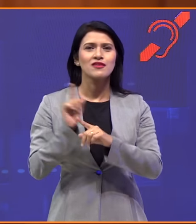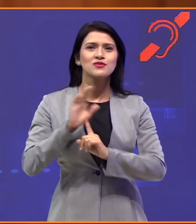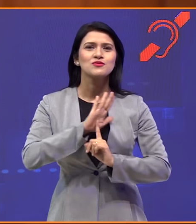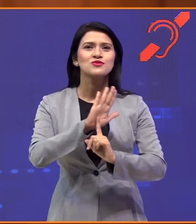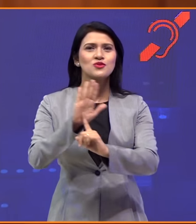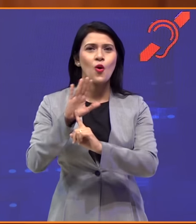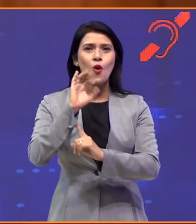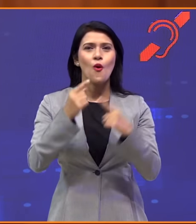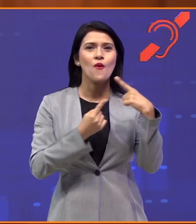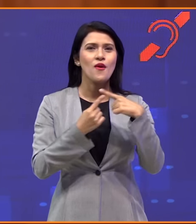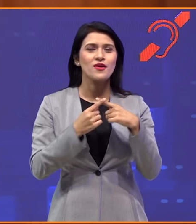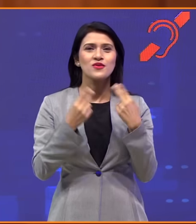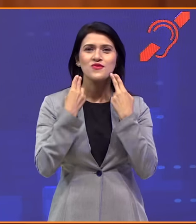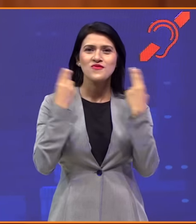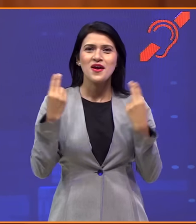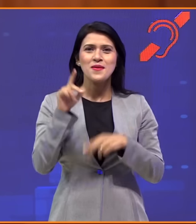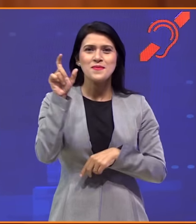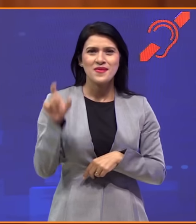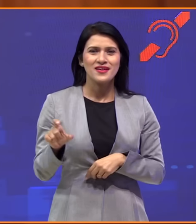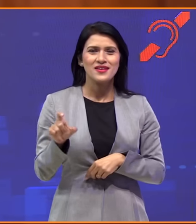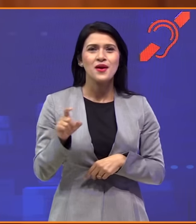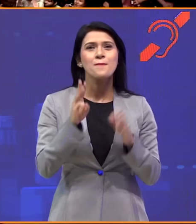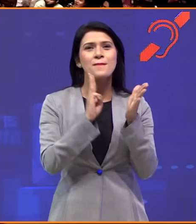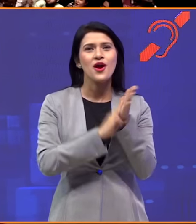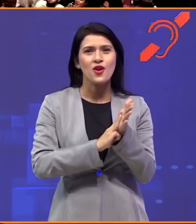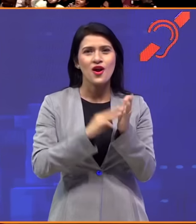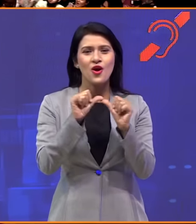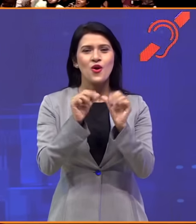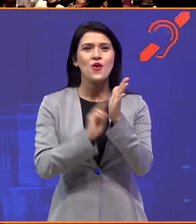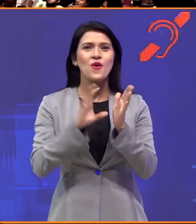ओटीटी के सुपरस्टार मनोज वाजपेई